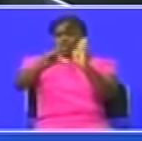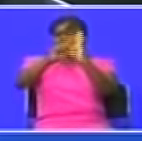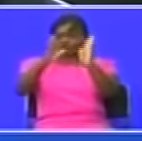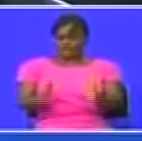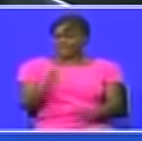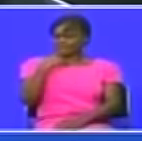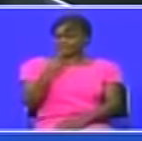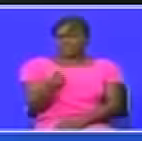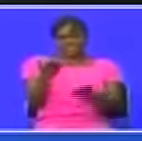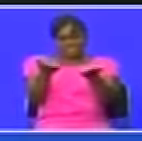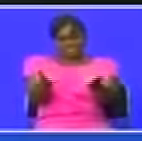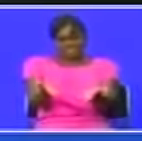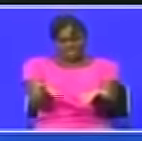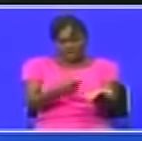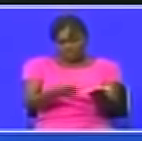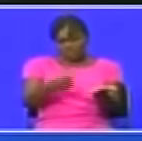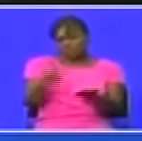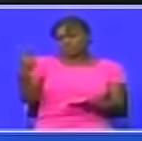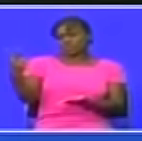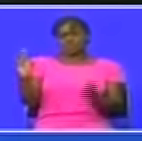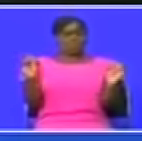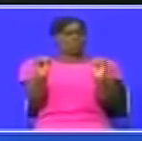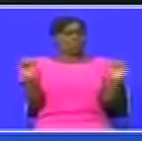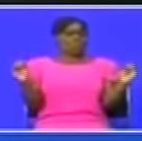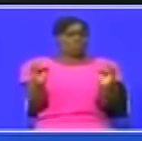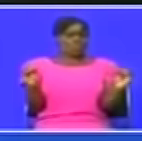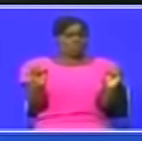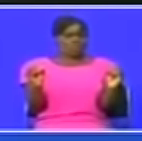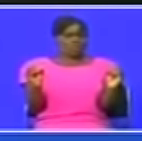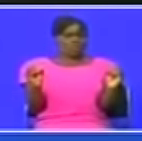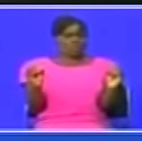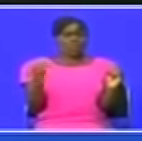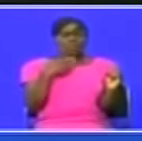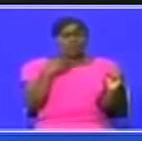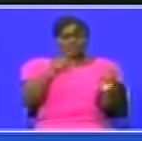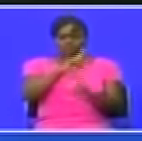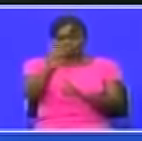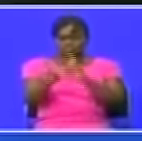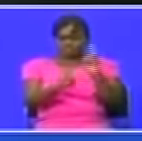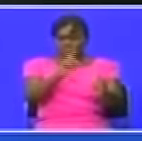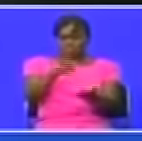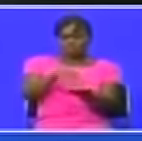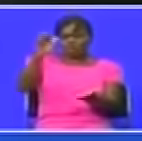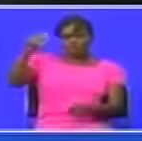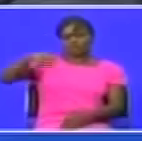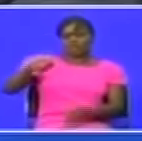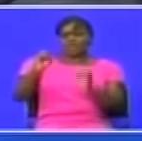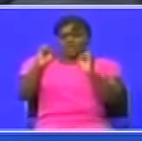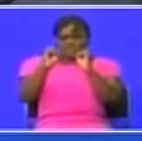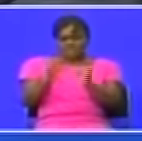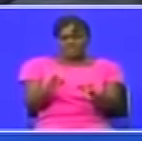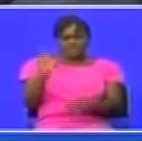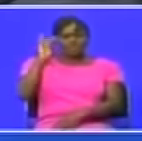Ngatia alidai kuwa hata kuwepo kwa muda wa wiki mbili kuanzia Mei Mosi na kutaka kumchambua Kiplagat kwa kina hii leo iwapo mashahidi